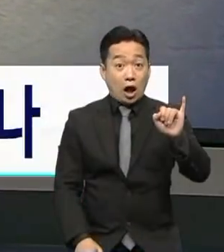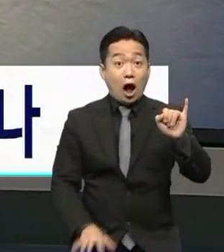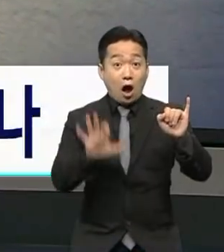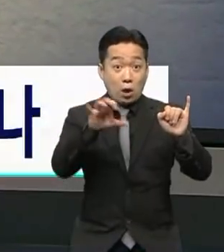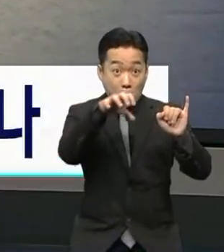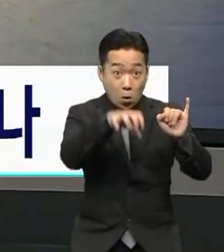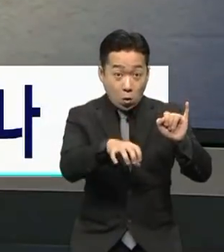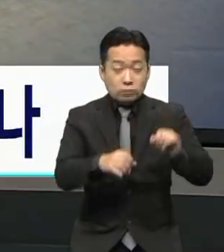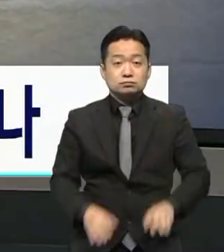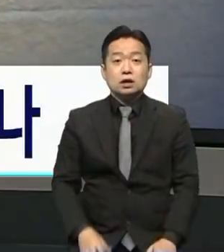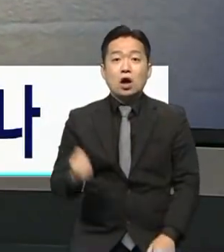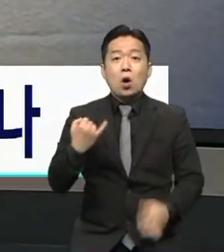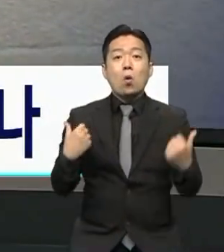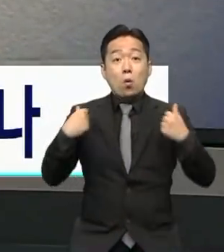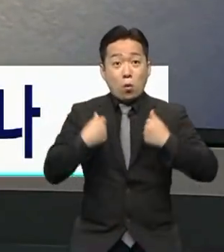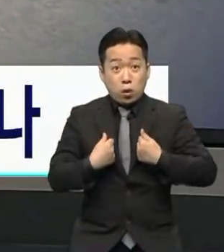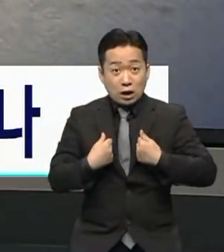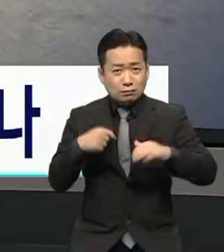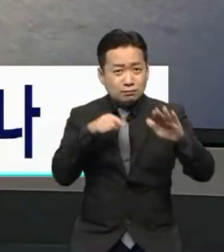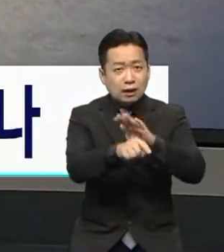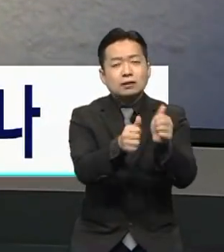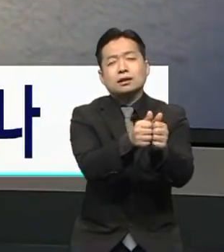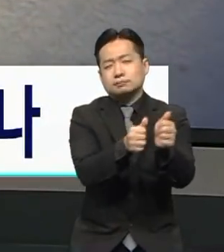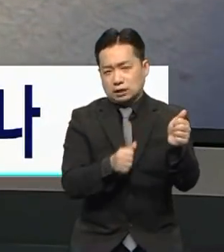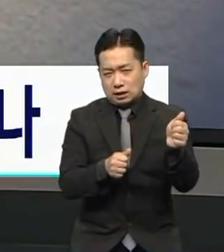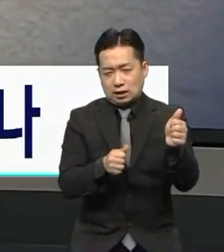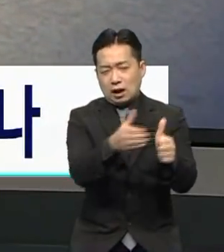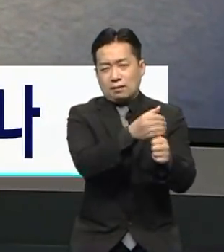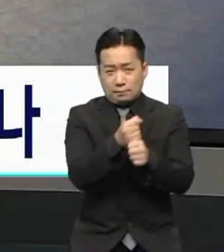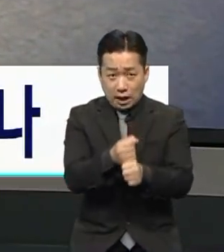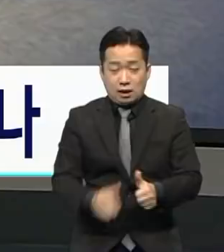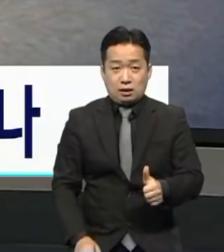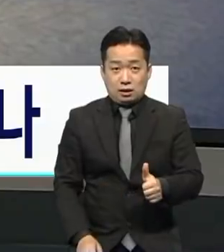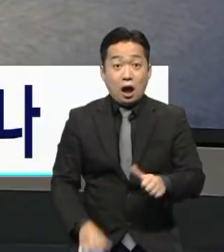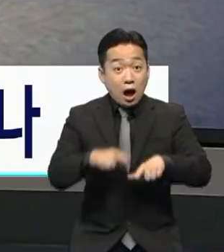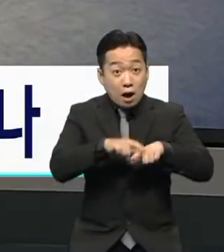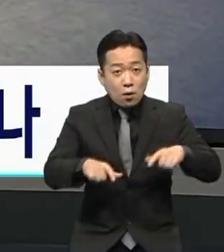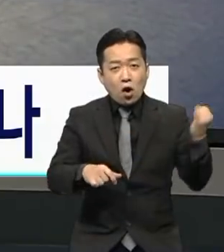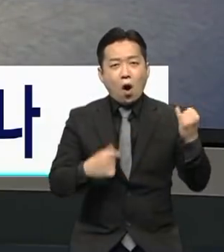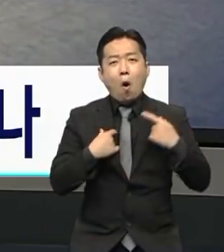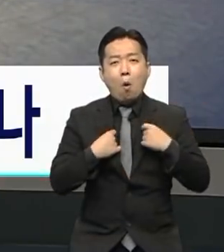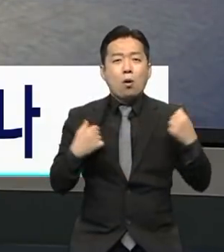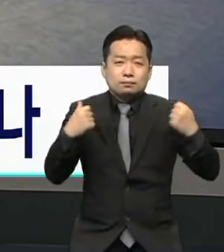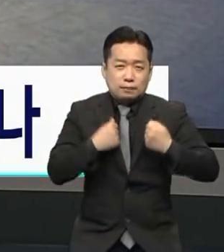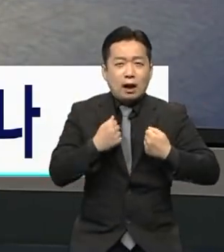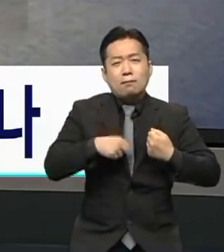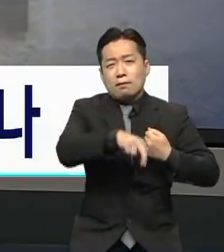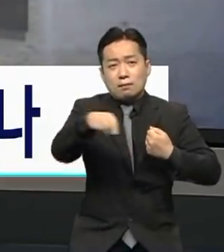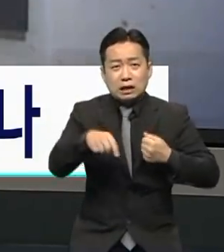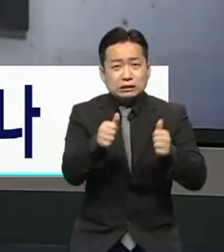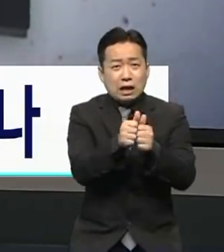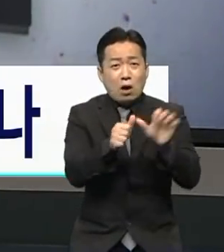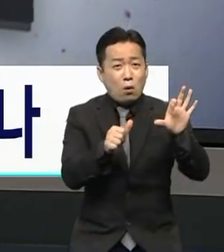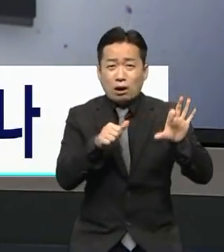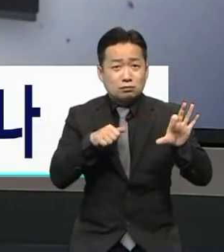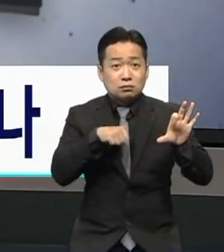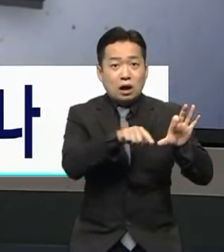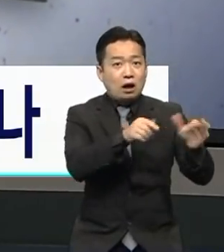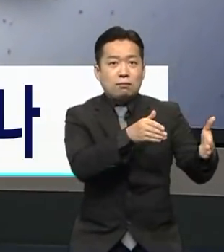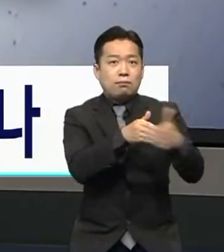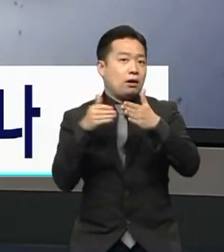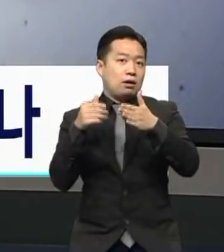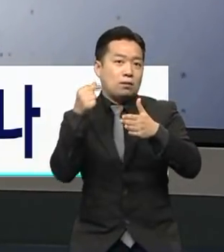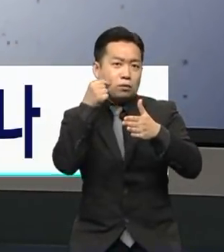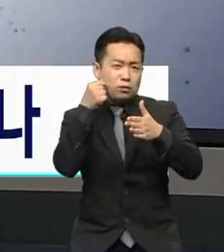여자 화장실에 여성 복장을 하고 들어간 남성이 붙잡혔습니다. 평소에도 여성 차림으로 다녀 남자 화장실에는 갈